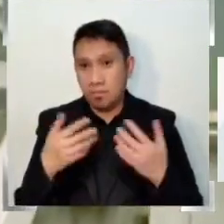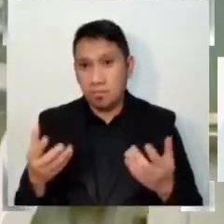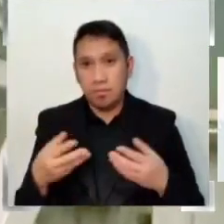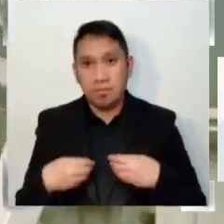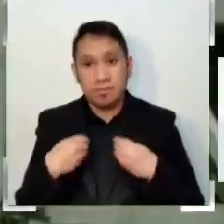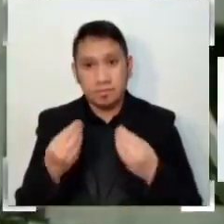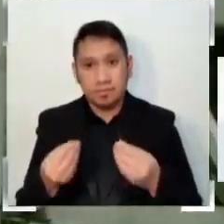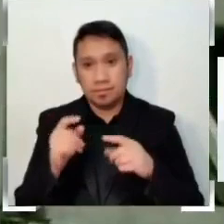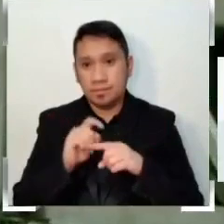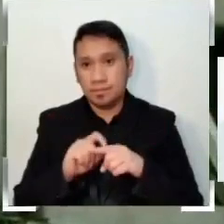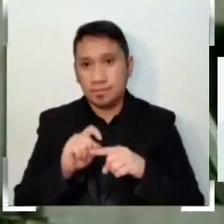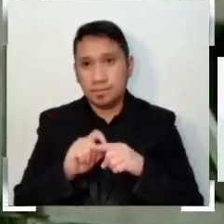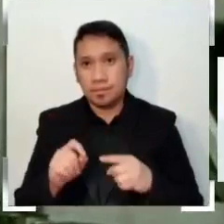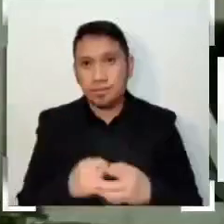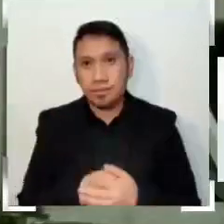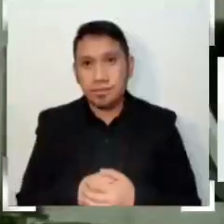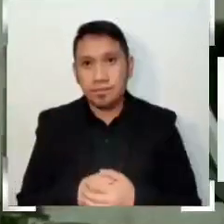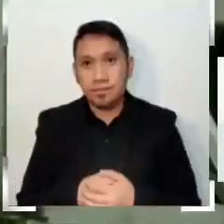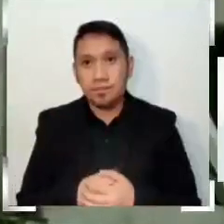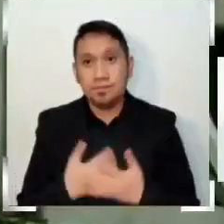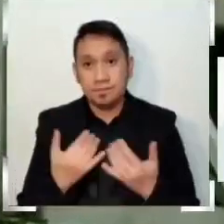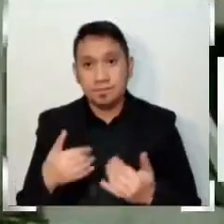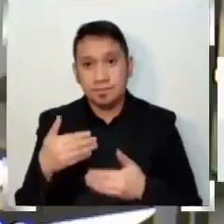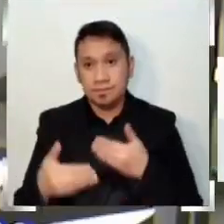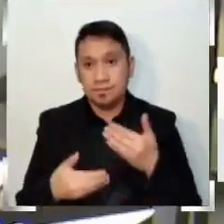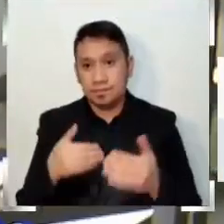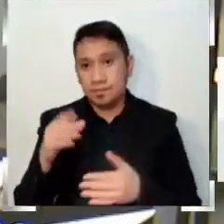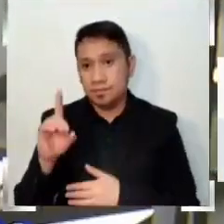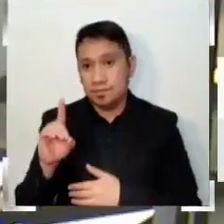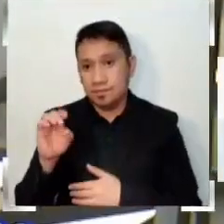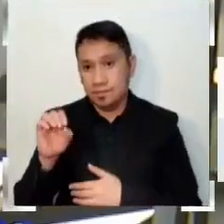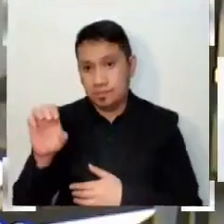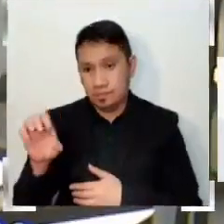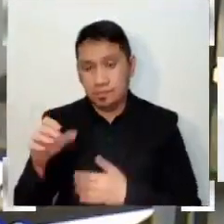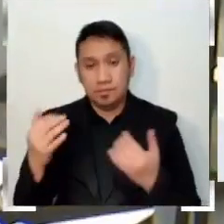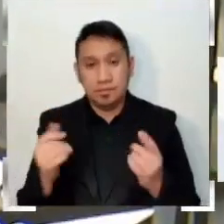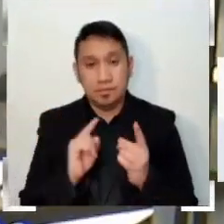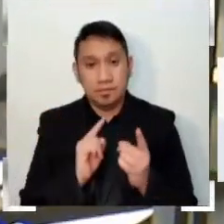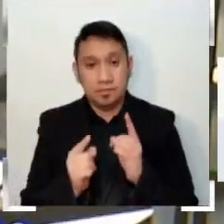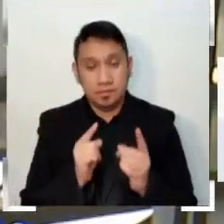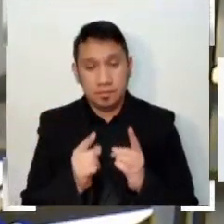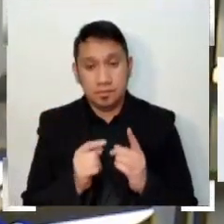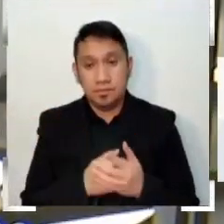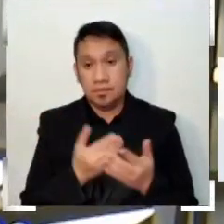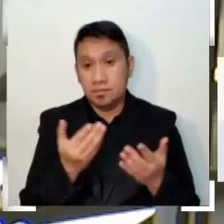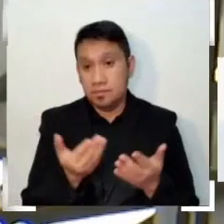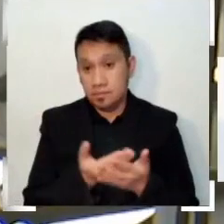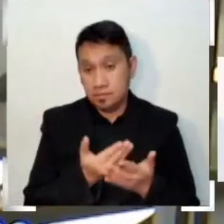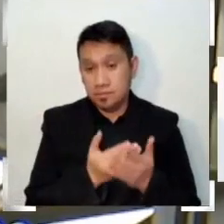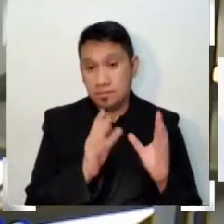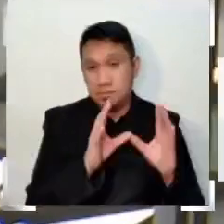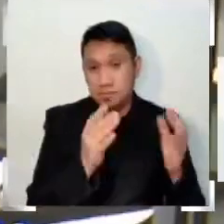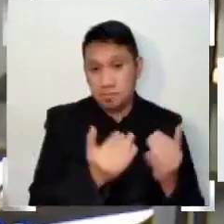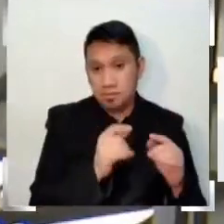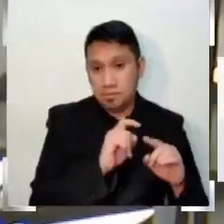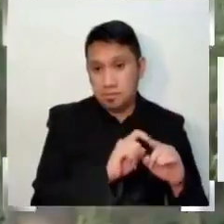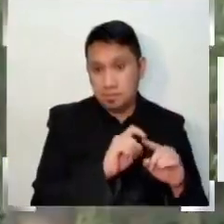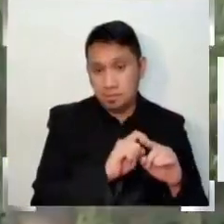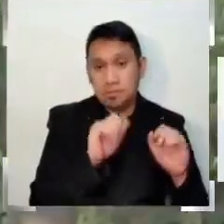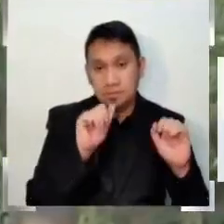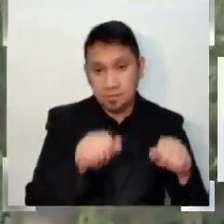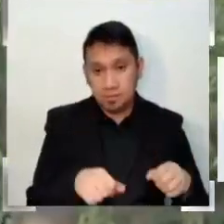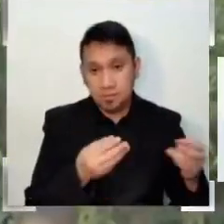kuryente. Nasa proseso rin ng DOE ng pakikipag-usap sa isang bagong supplier ng kuryente na pwedeng makapagbigay